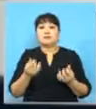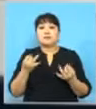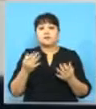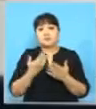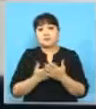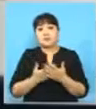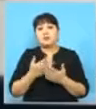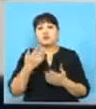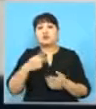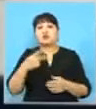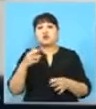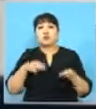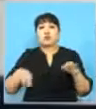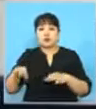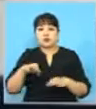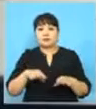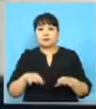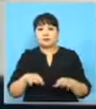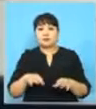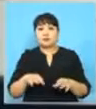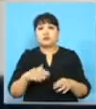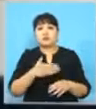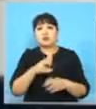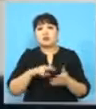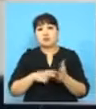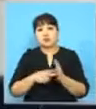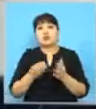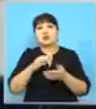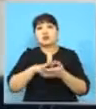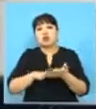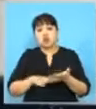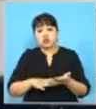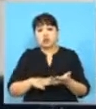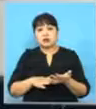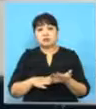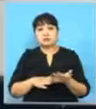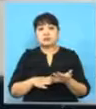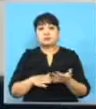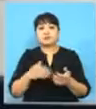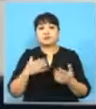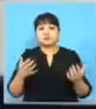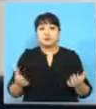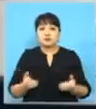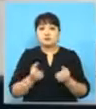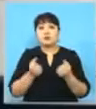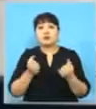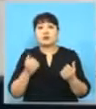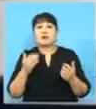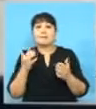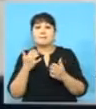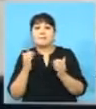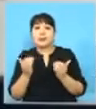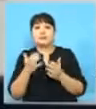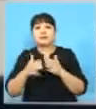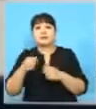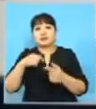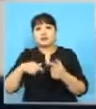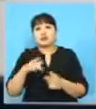порядка 22 проектов. То есть мы планируем и дальше с этой стратегией поддерживать малый и средний бизнес этого